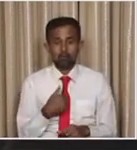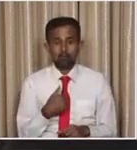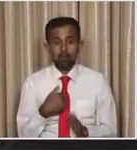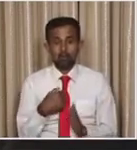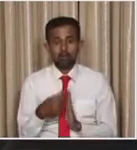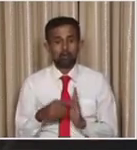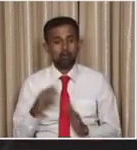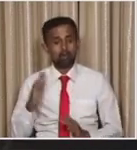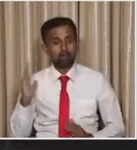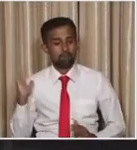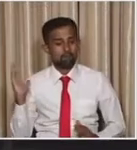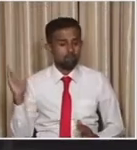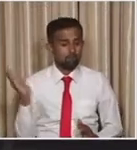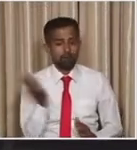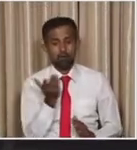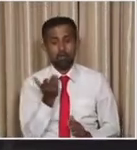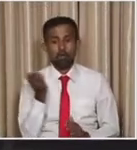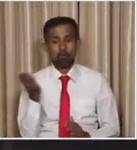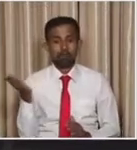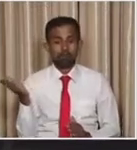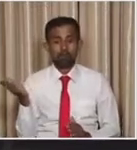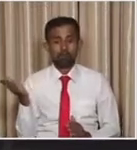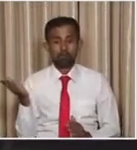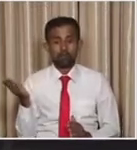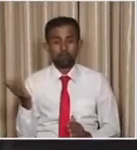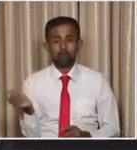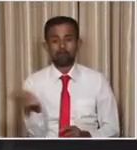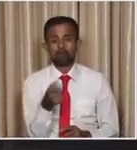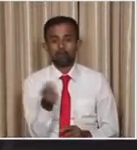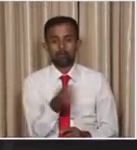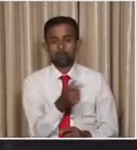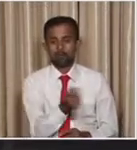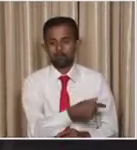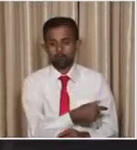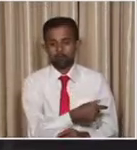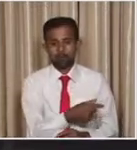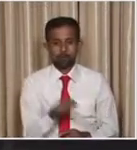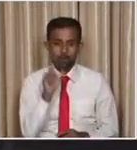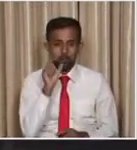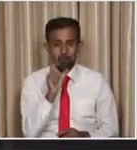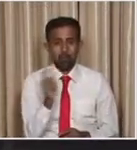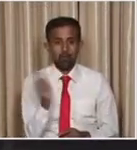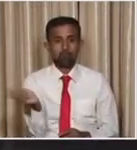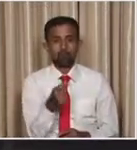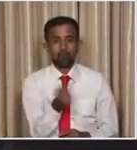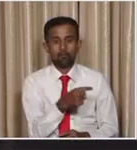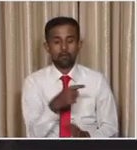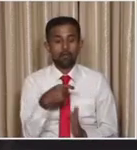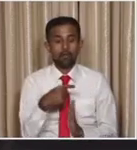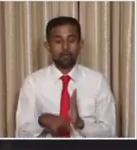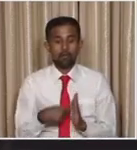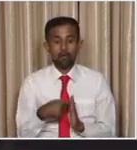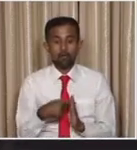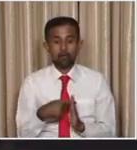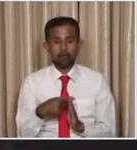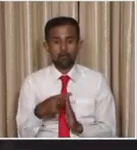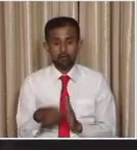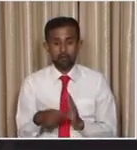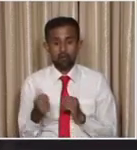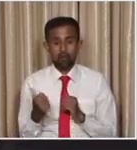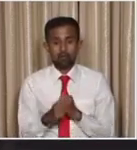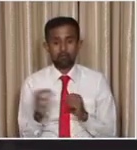රට හැම තැනම තියෙන බීගොවිතැන ගත්තොත් අපි Bigo itani rate jatika nispadanayata api